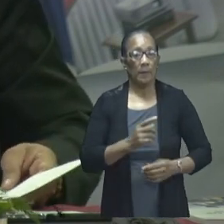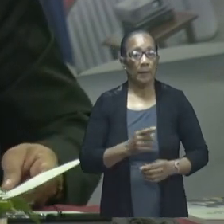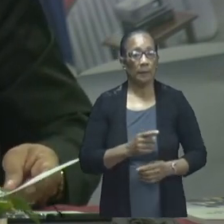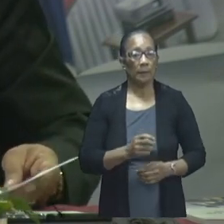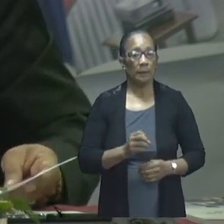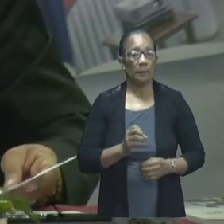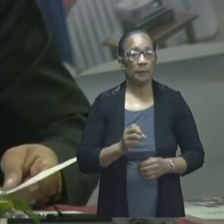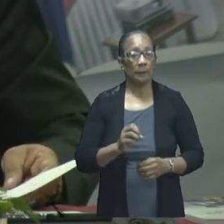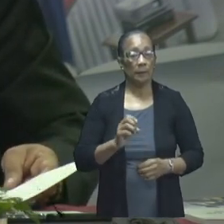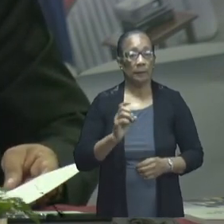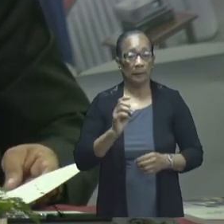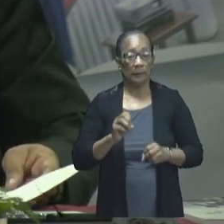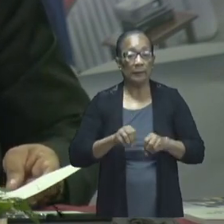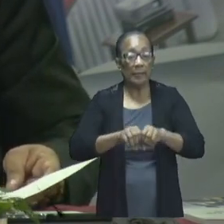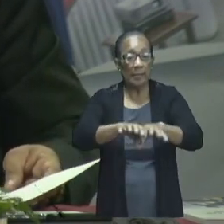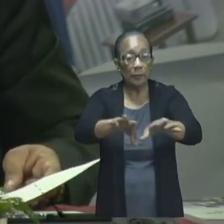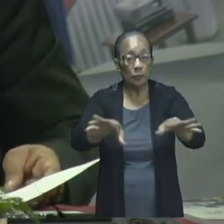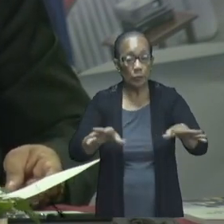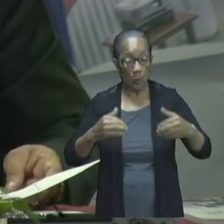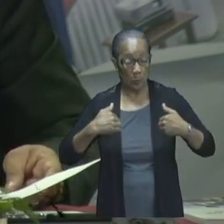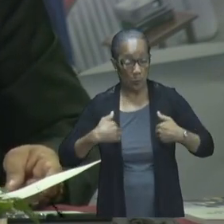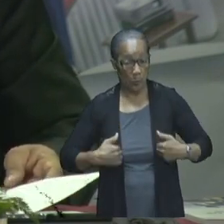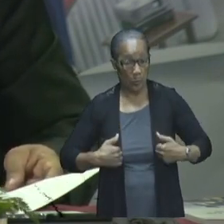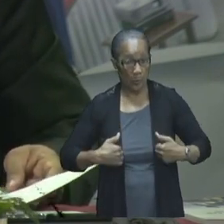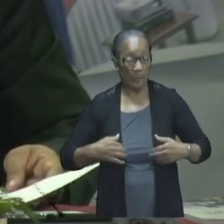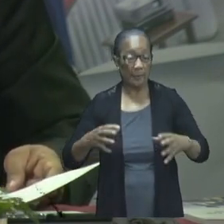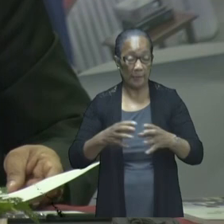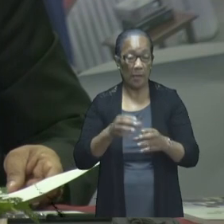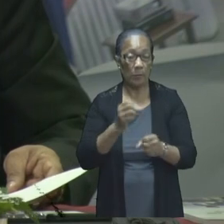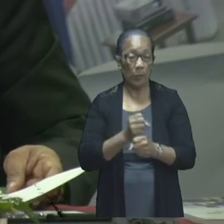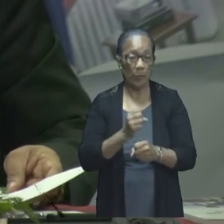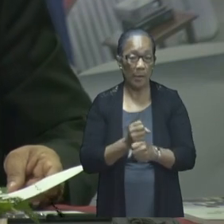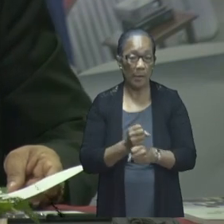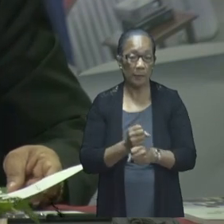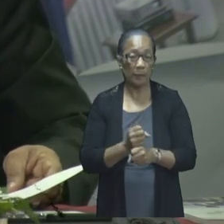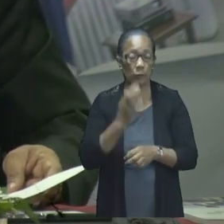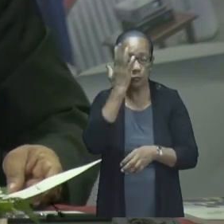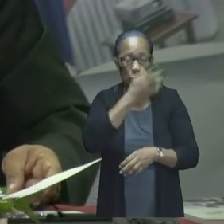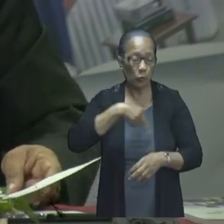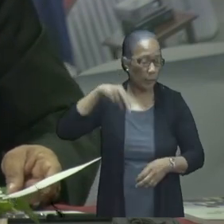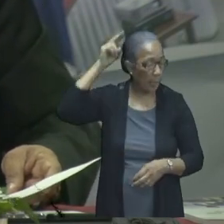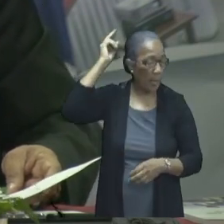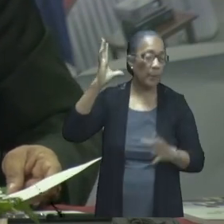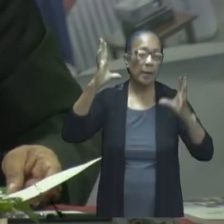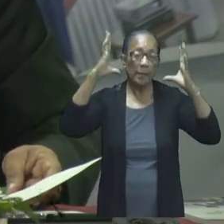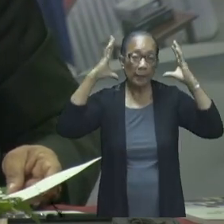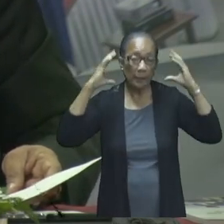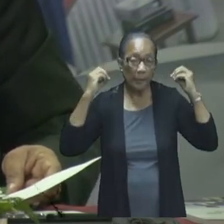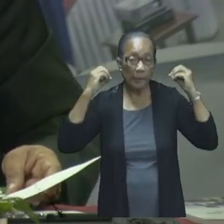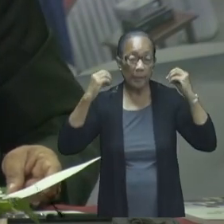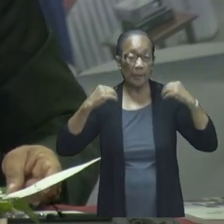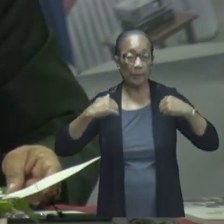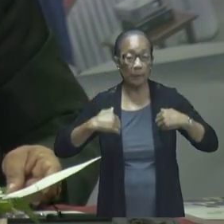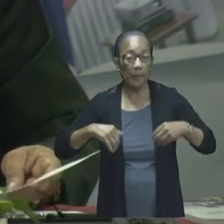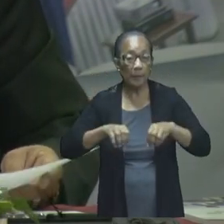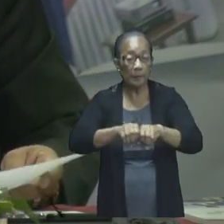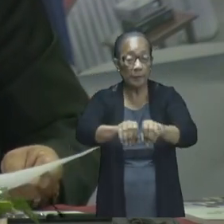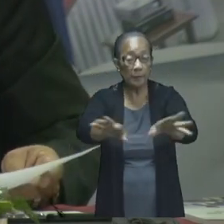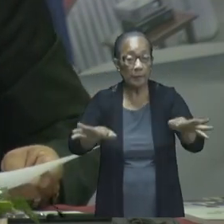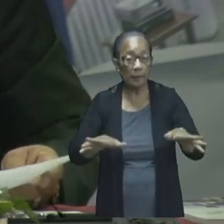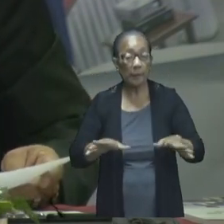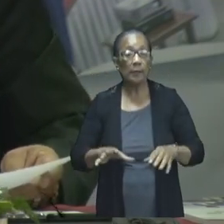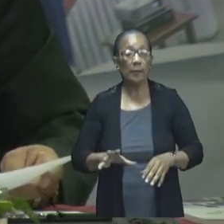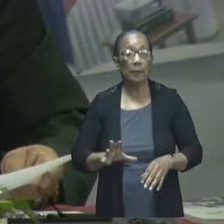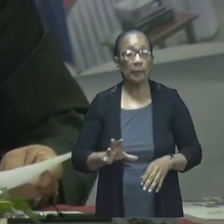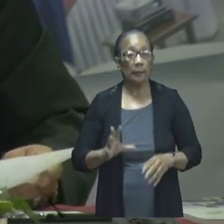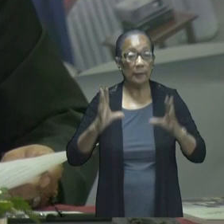gemeenschappen goede samenwerking met suriname diaspora instituut suriname dus in nederland hebben diaspora instituut nederland met